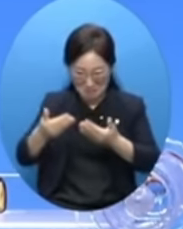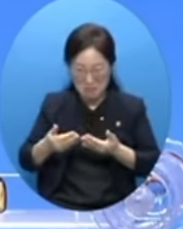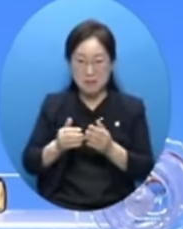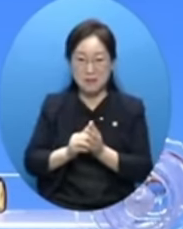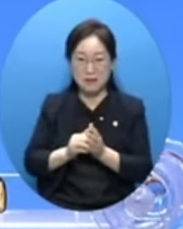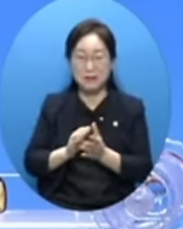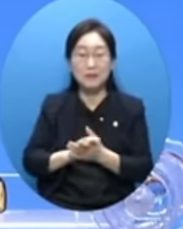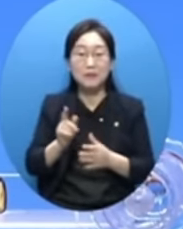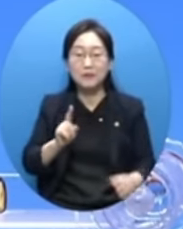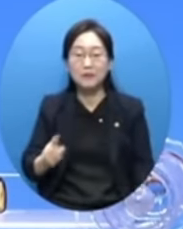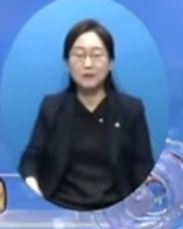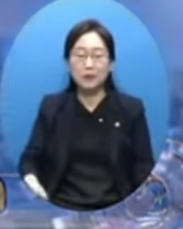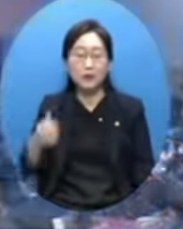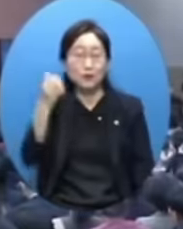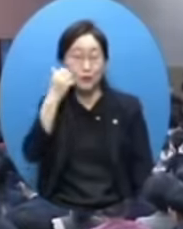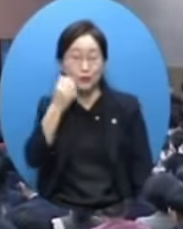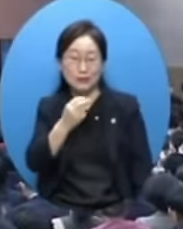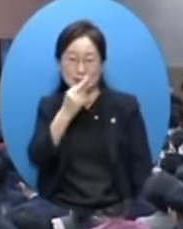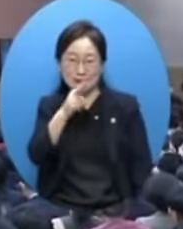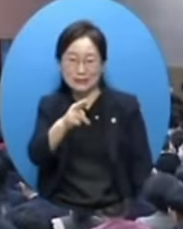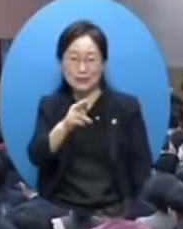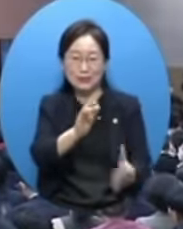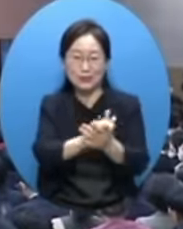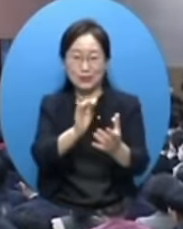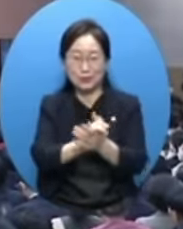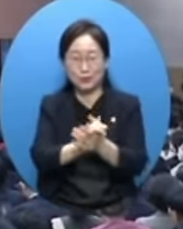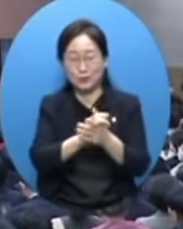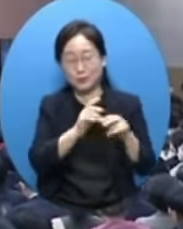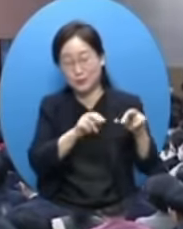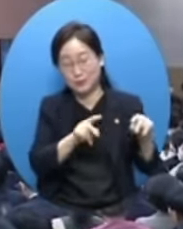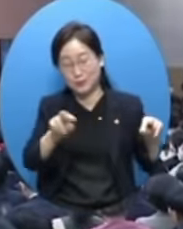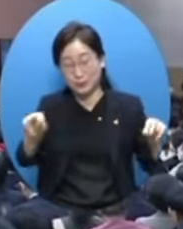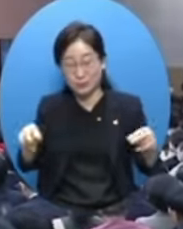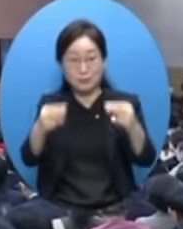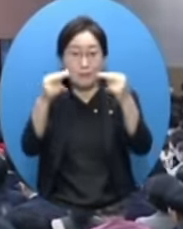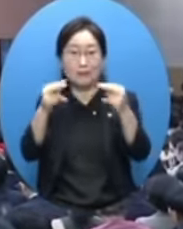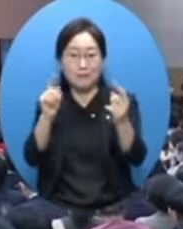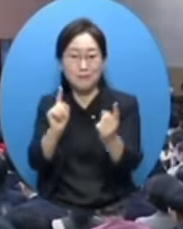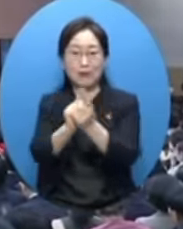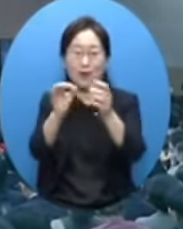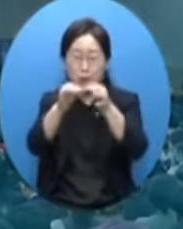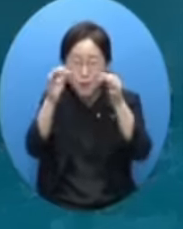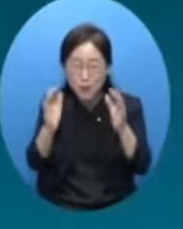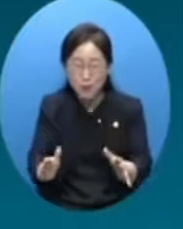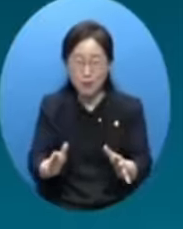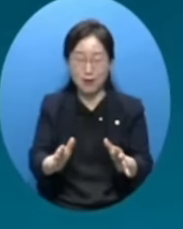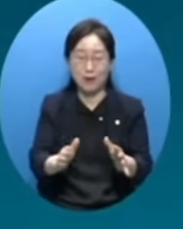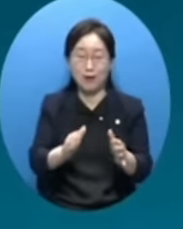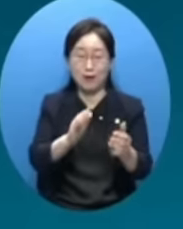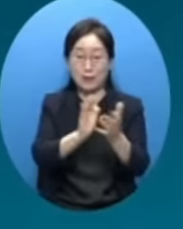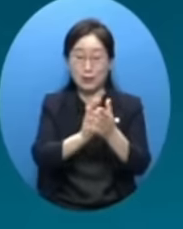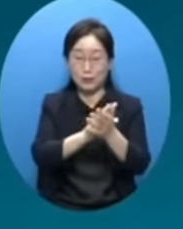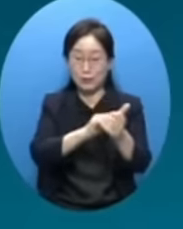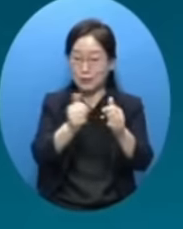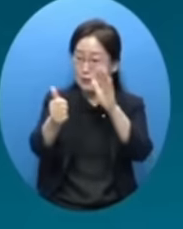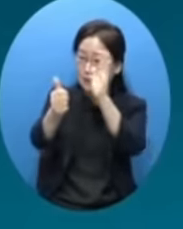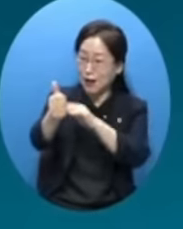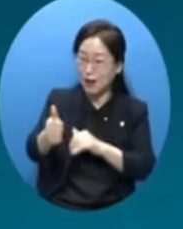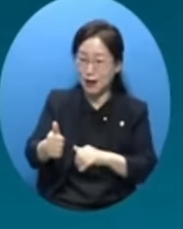어느 날 친한 친구 둘이서 길에서 만났습니다. 오랜만에 길에서 만났는데 한 친구가 먼저 말했습니다. 3주 전에